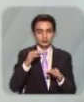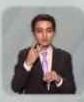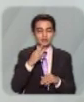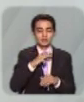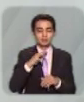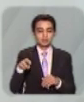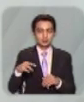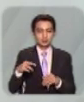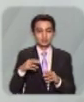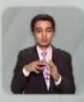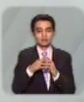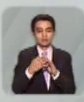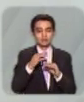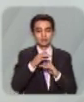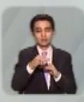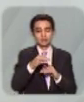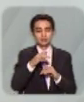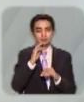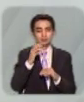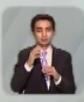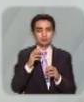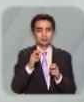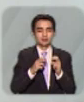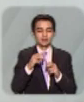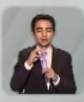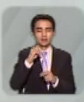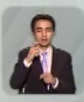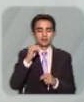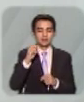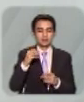2 миллиарда тенге – на лизинговое финансирование коммерческой техники.